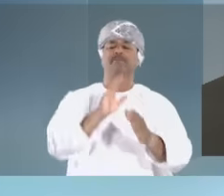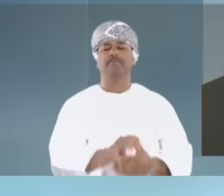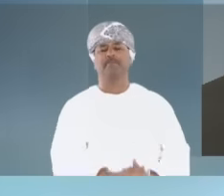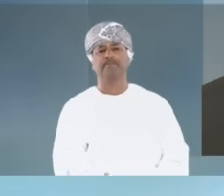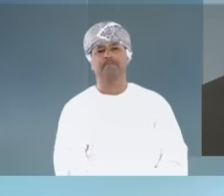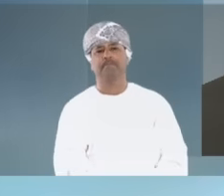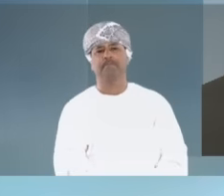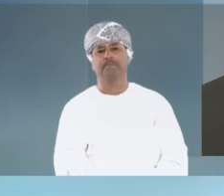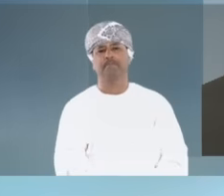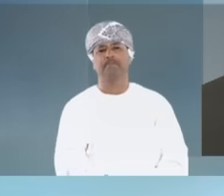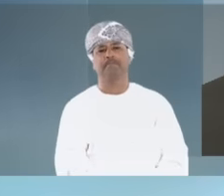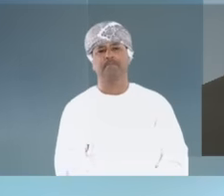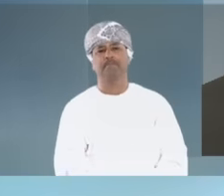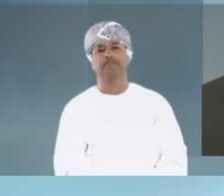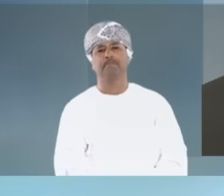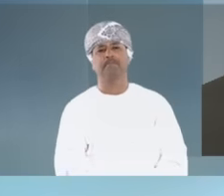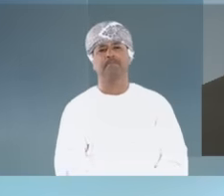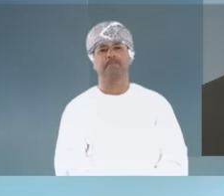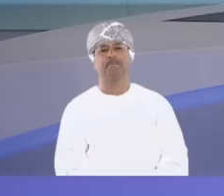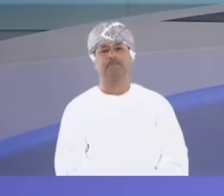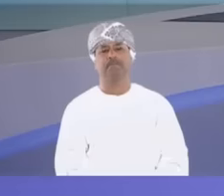والازدهار.